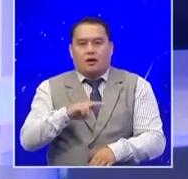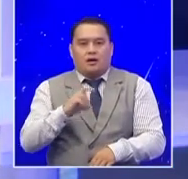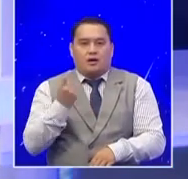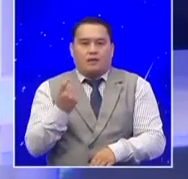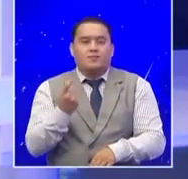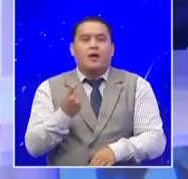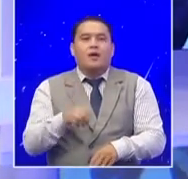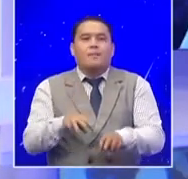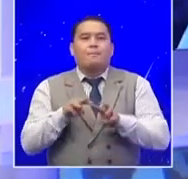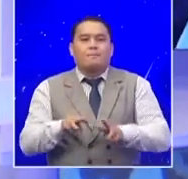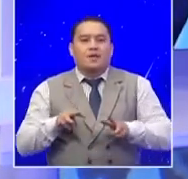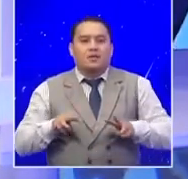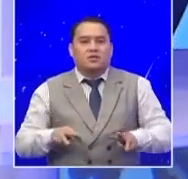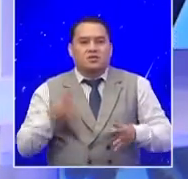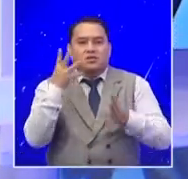Как